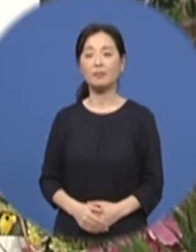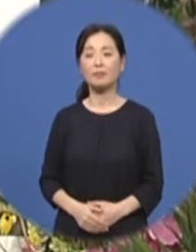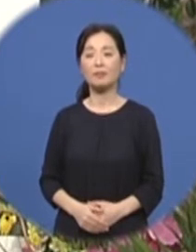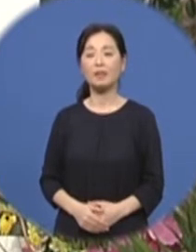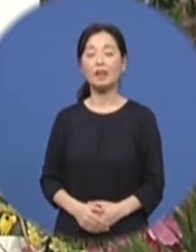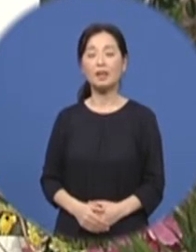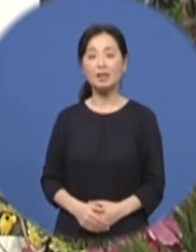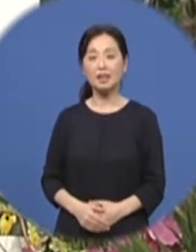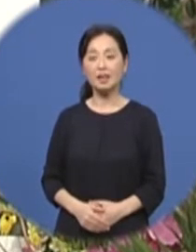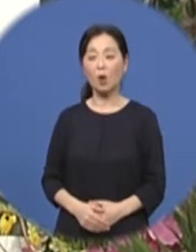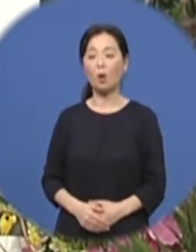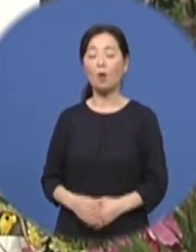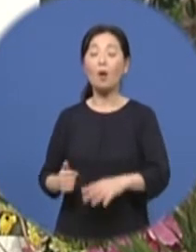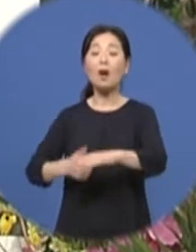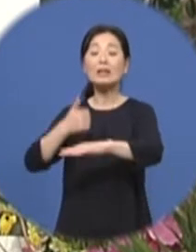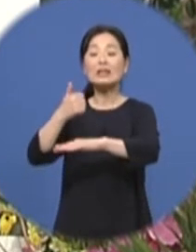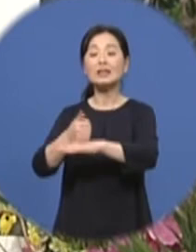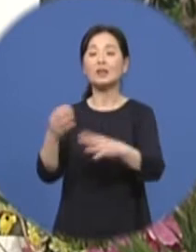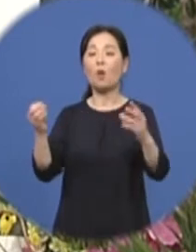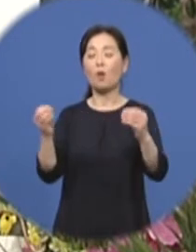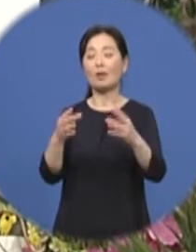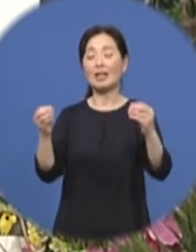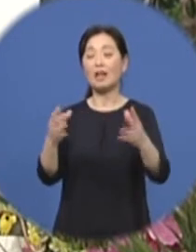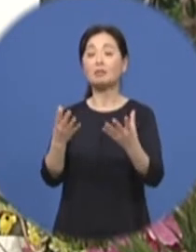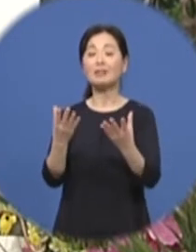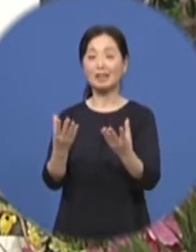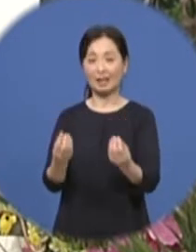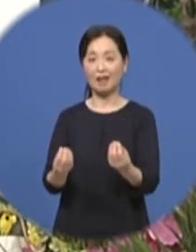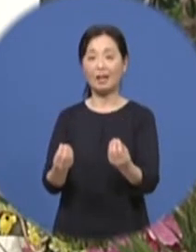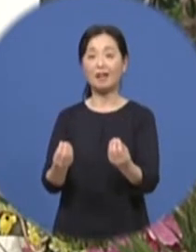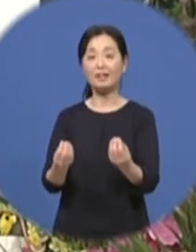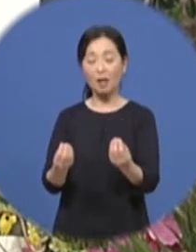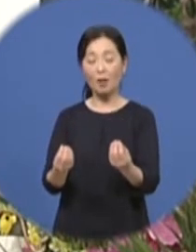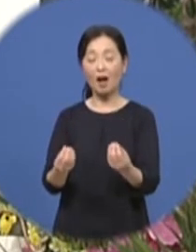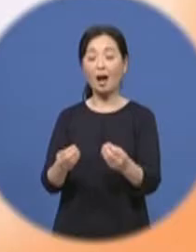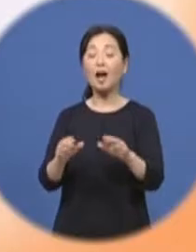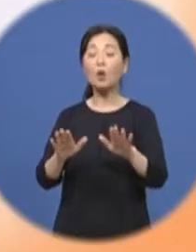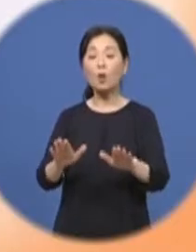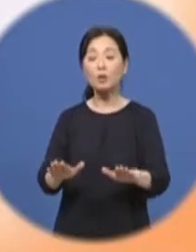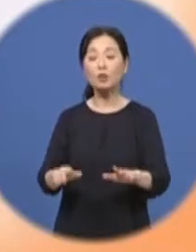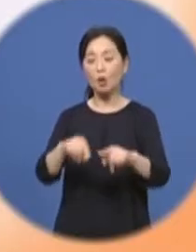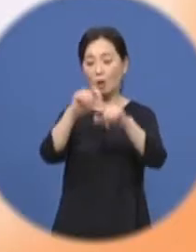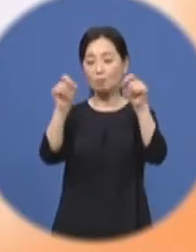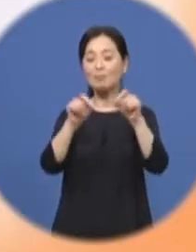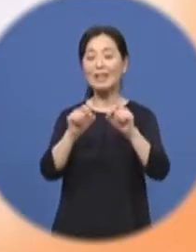以上、知事と語るをお送りしました。では今週のプレゼントです。